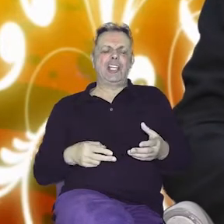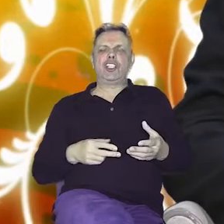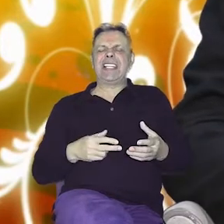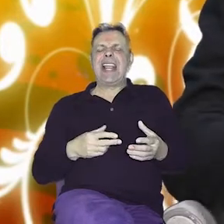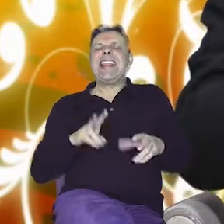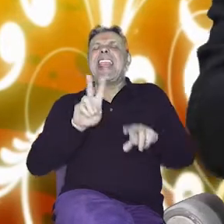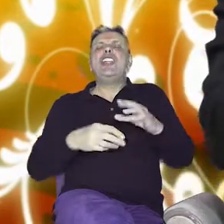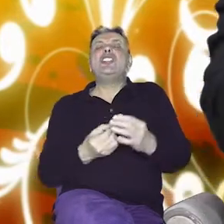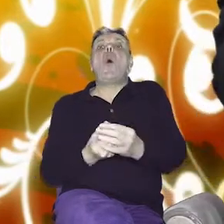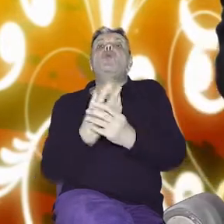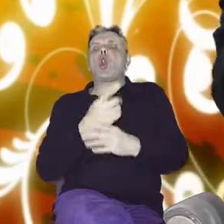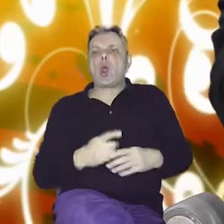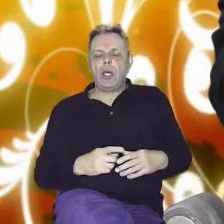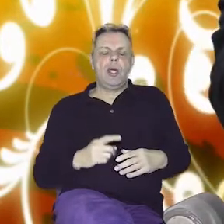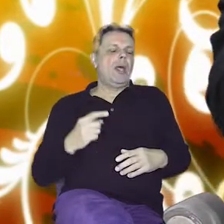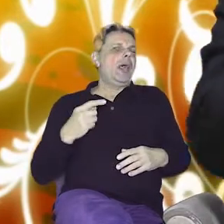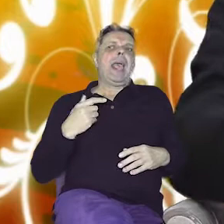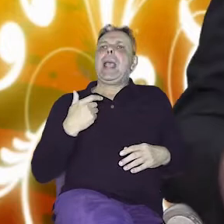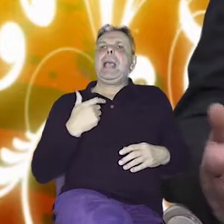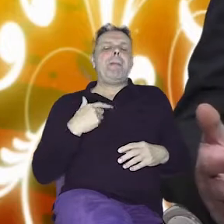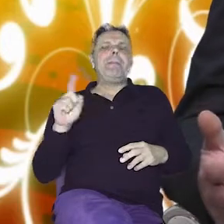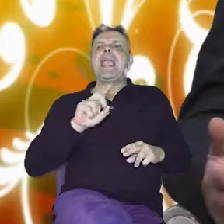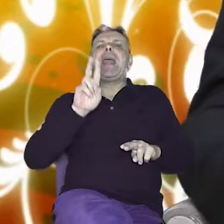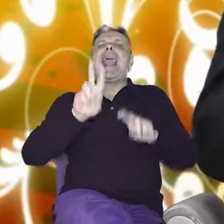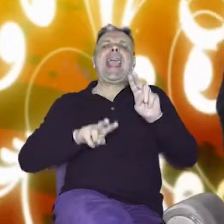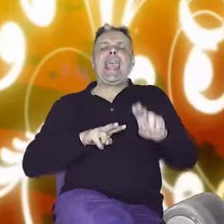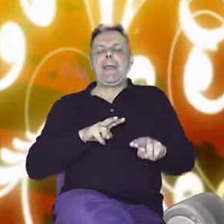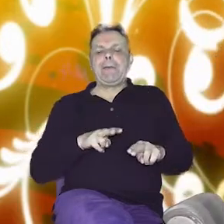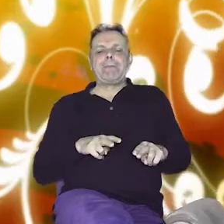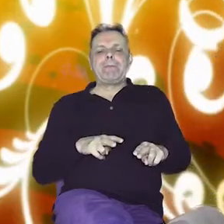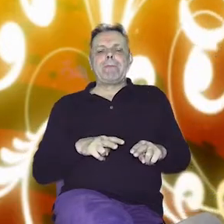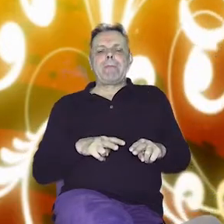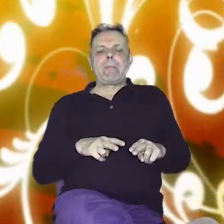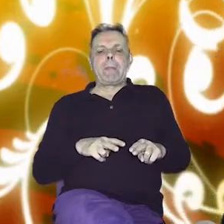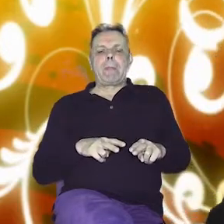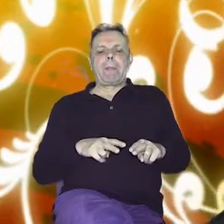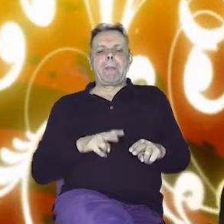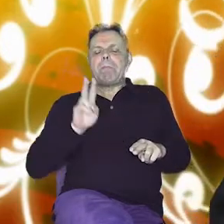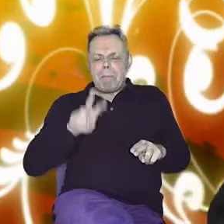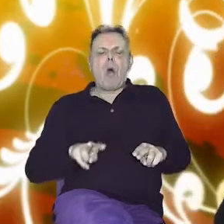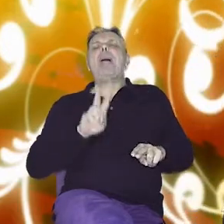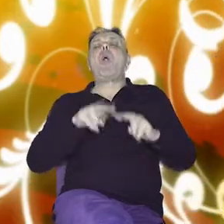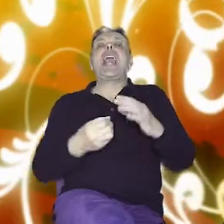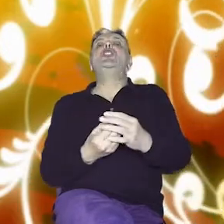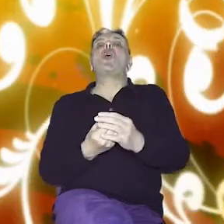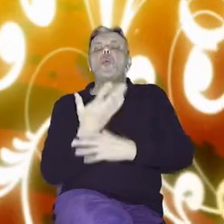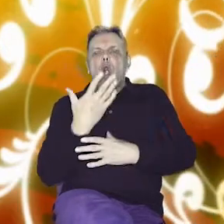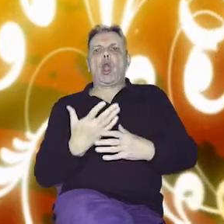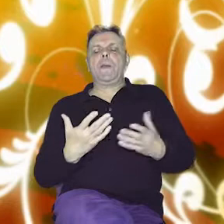liječim, posljedicu liječimo zajedno sa uzrokom. Mm-hmm. Ne možemo liječiti posljedicu, a da ne